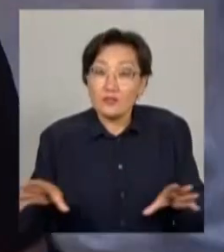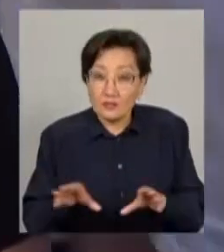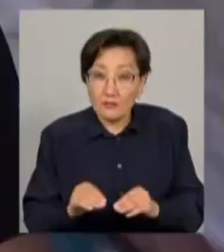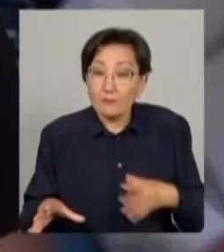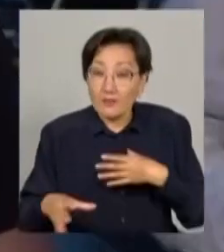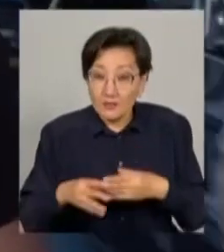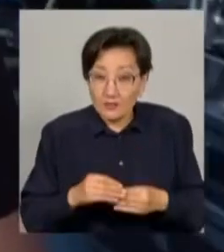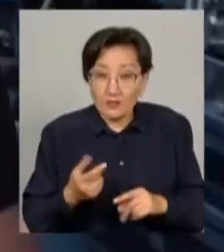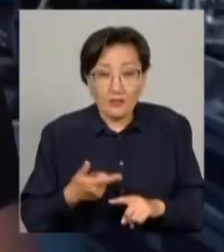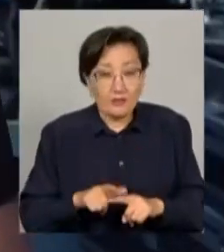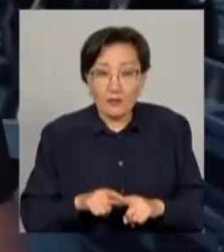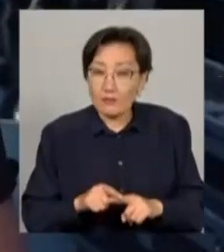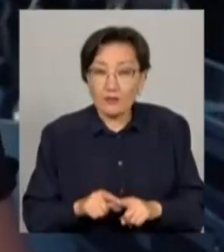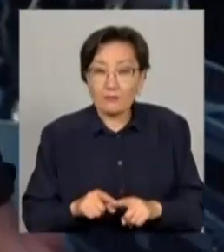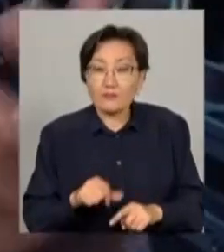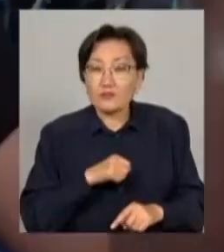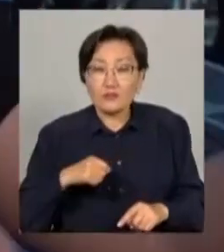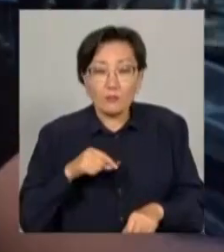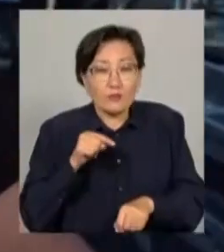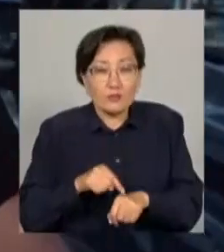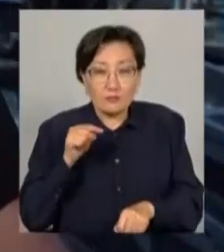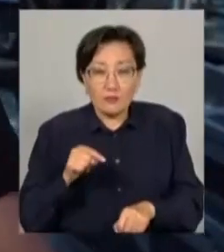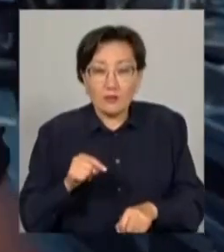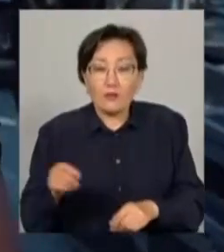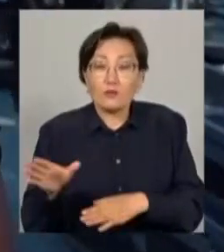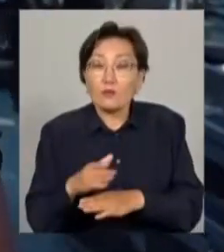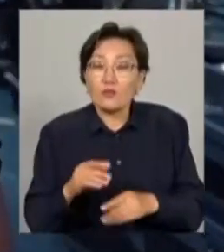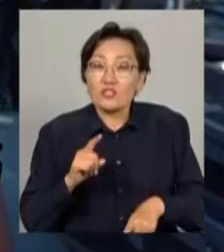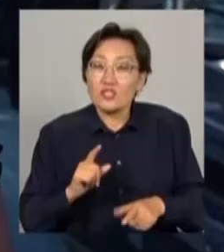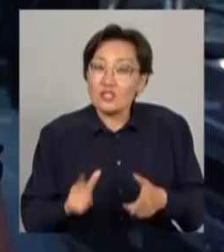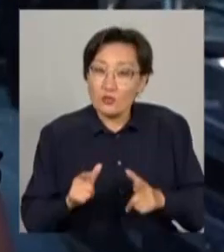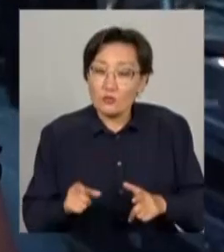чувство не плакатного